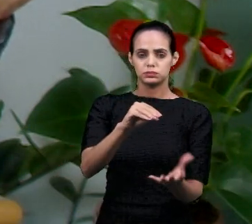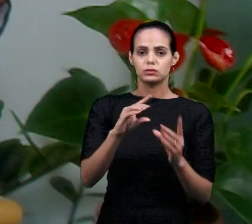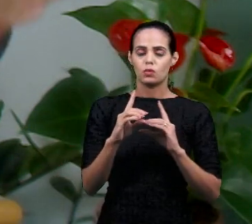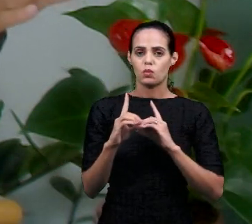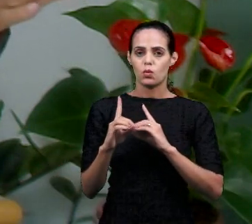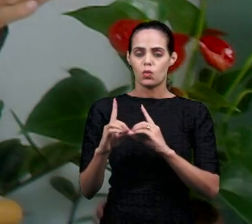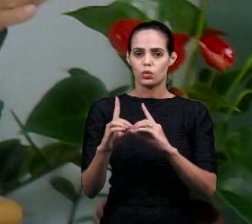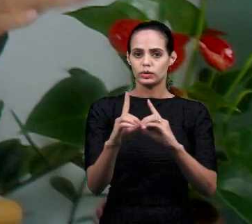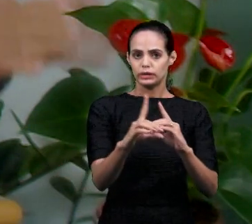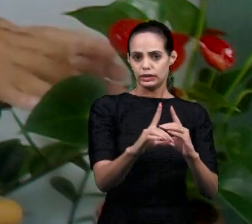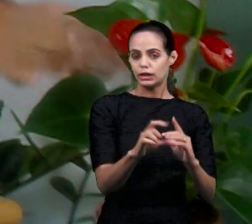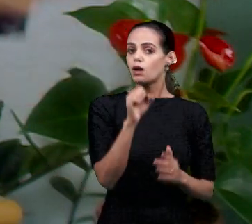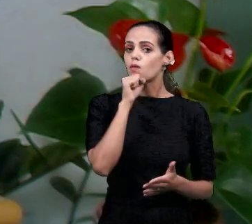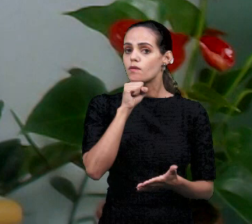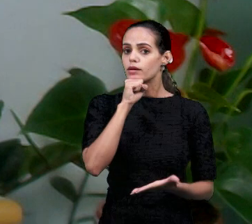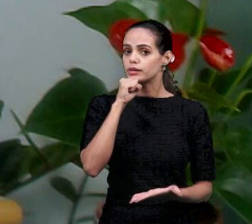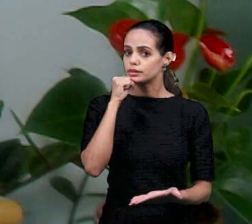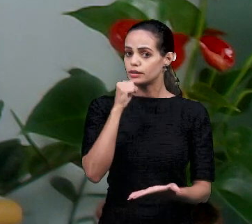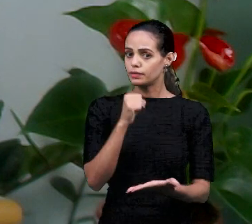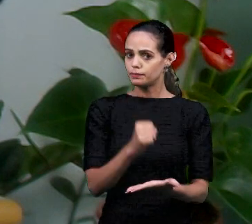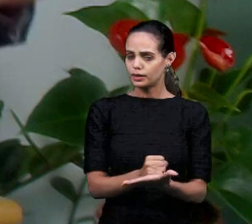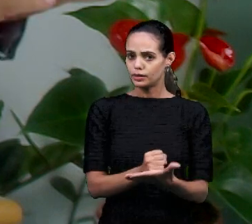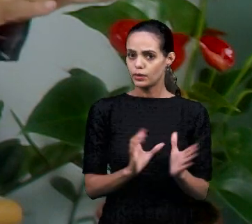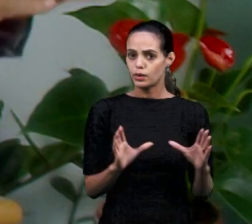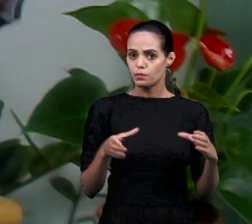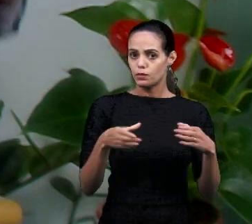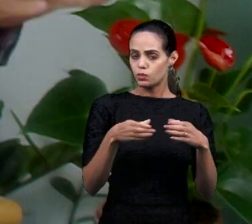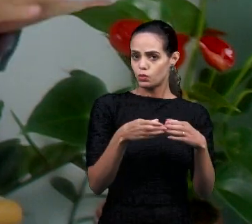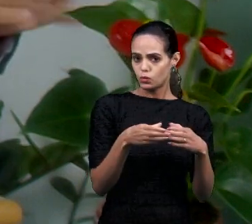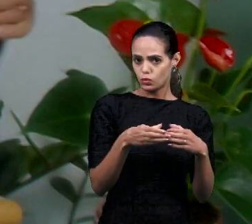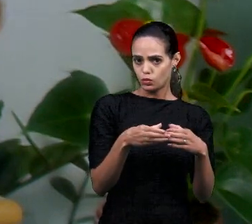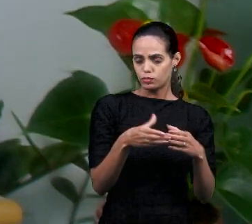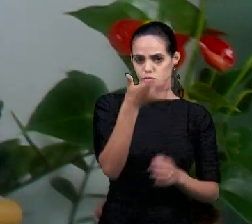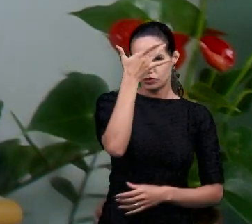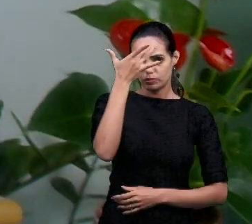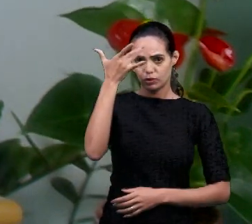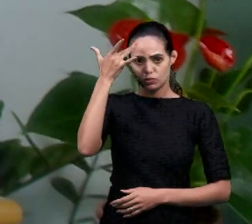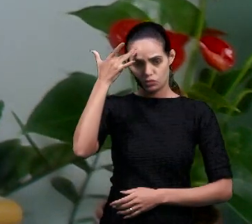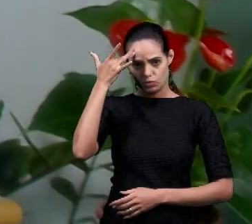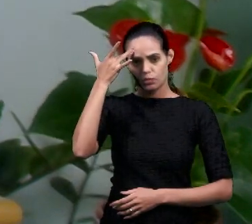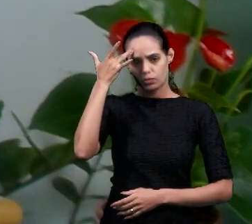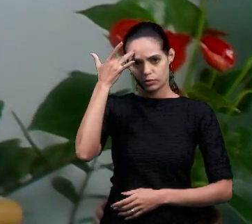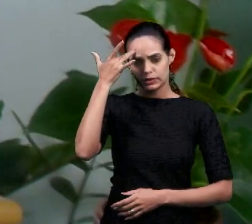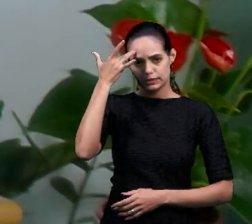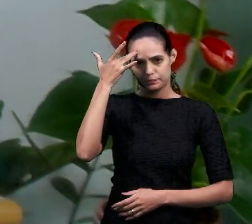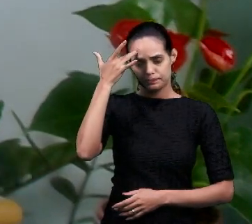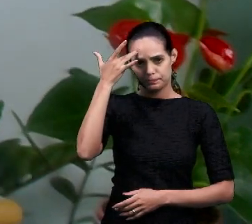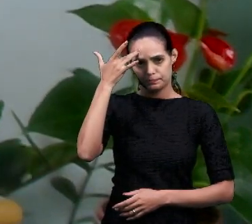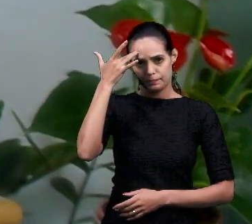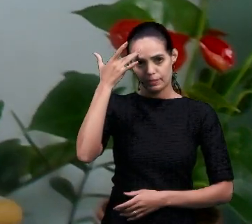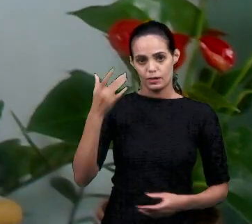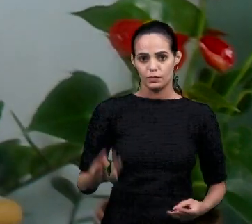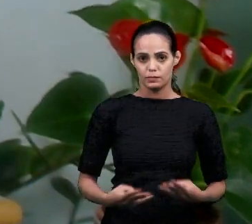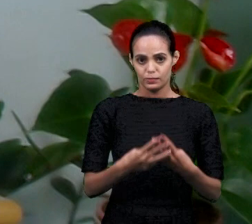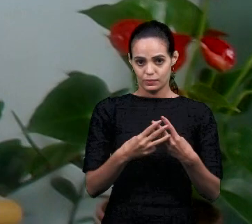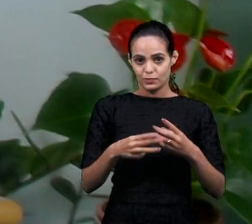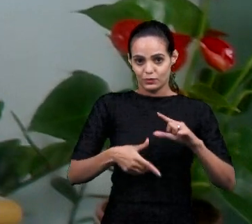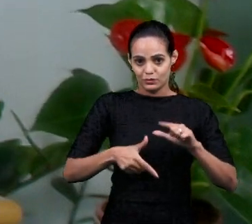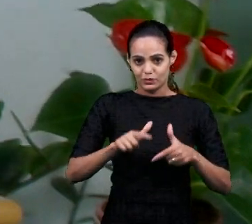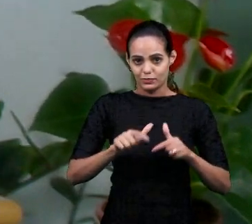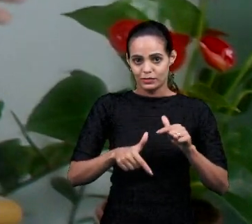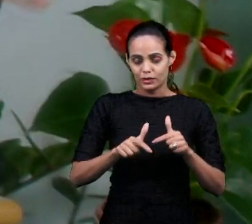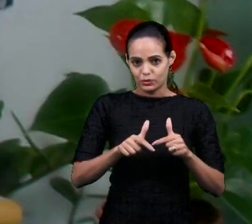L'Ancien Testament, c'était pour un groupe de personnes, qui était pour les Israélites, les Juifs. Mais le Nouveau Testament est venu pour tout le